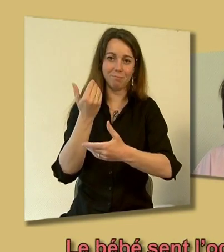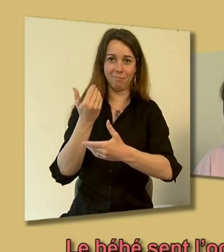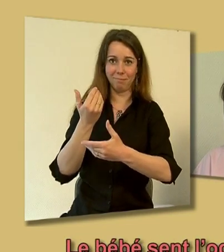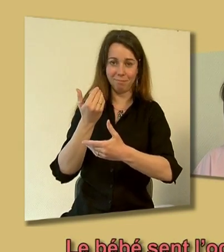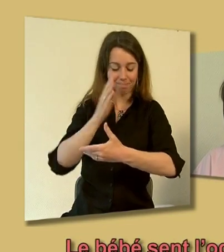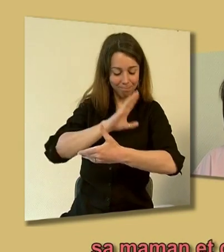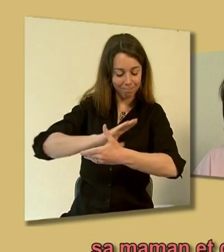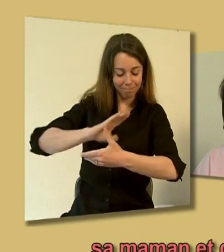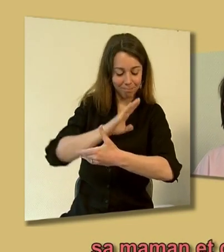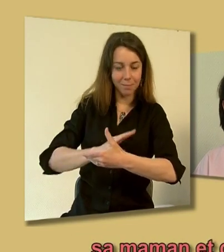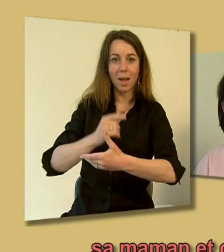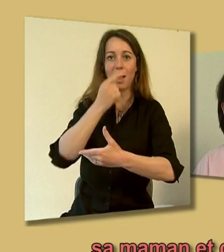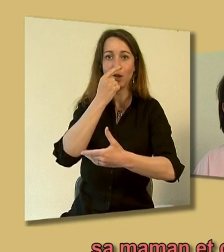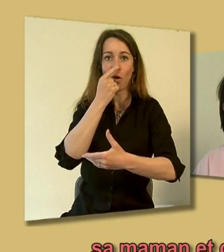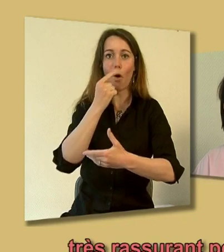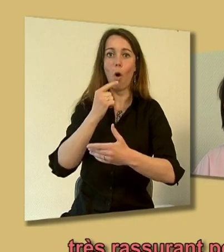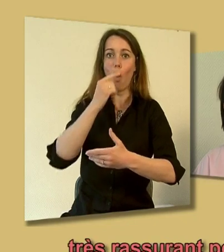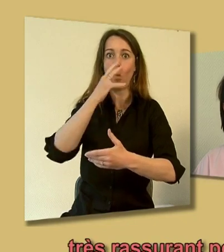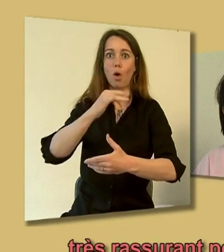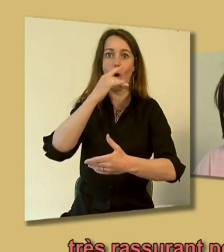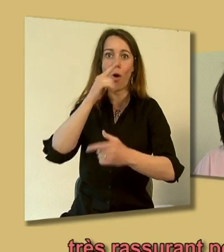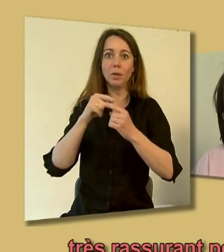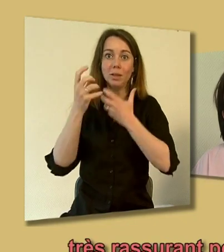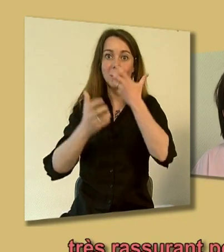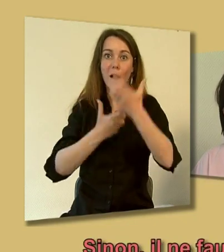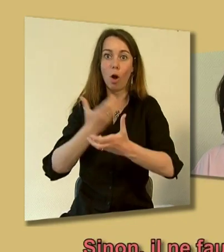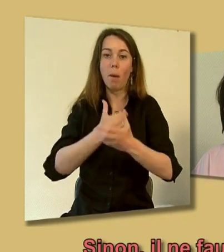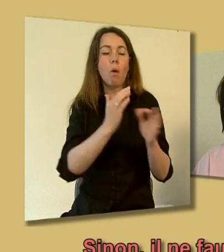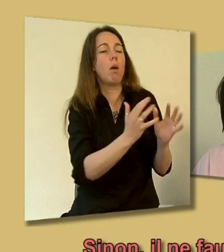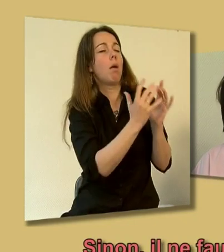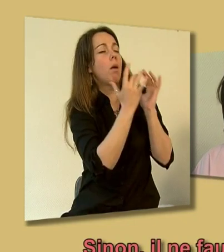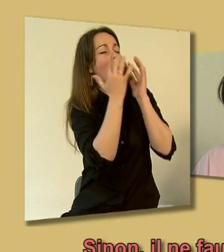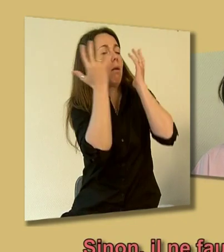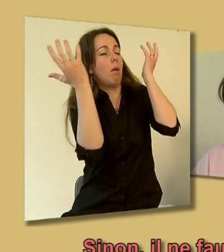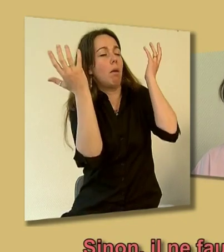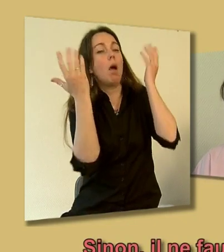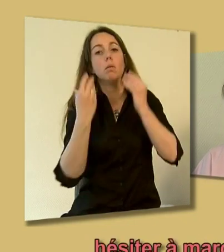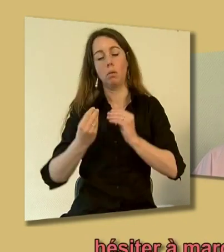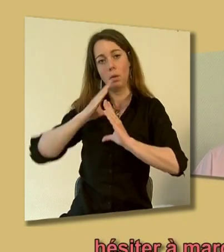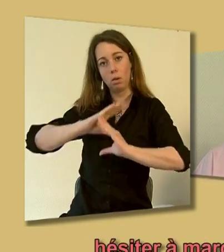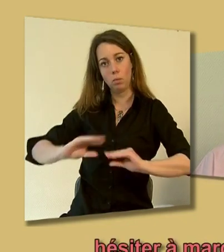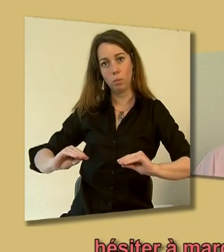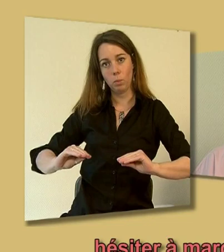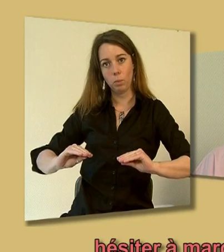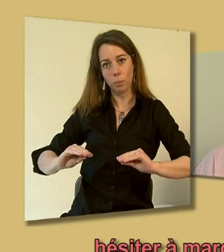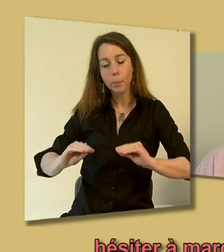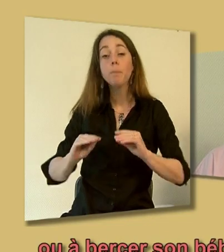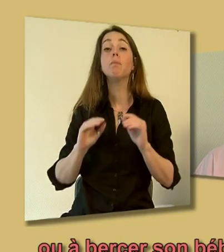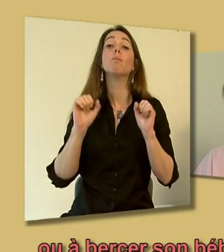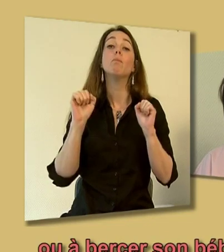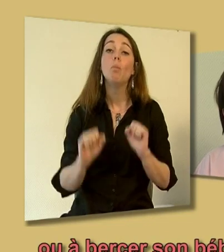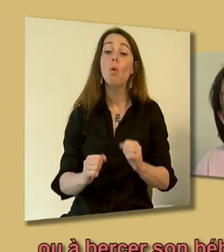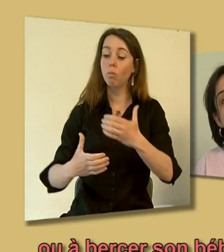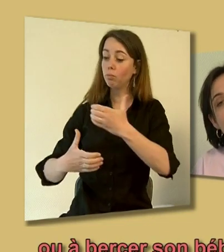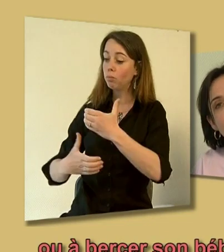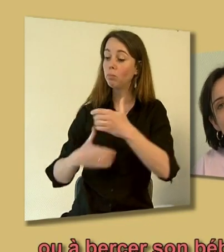plus l'odeur de sa maman et c'est vraiment très rassurant pour lui. Sinon, bien sûr, il ne faut pas hésiter à marcher un petit